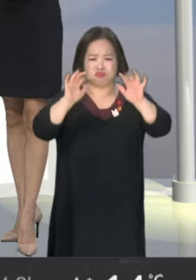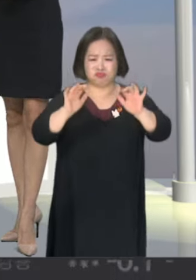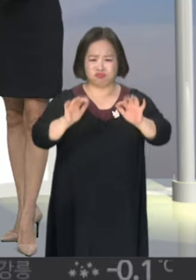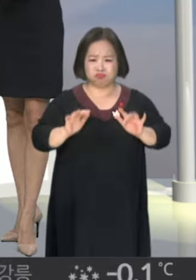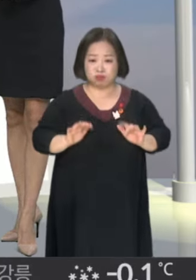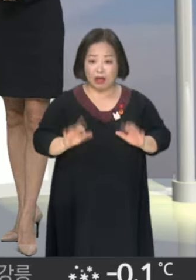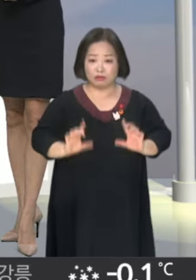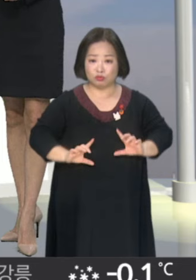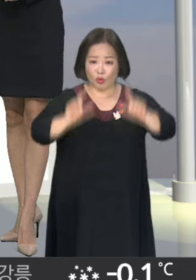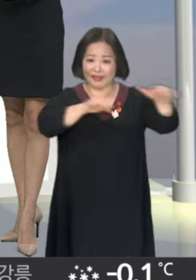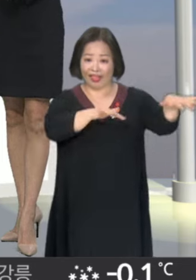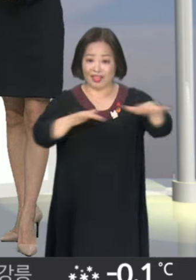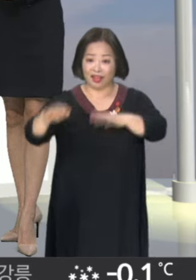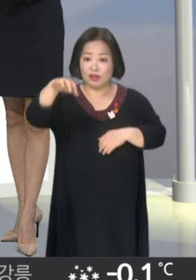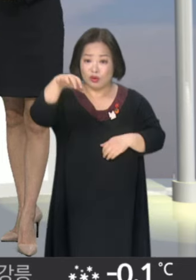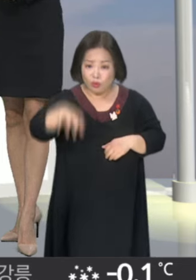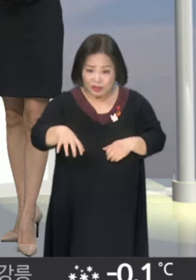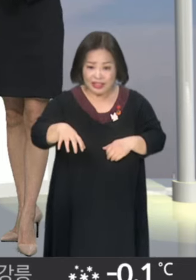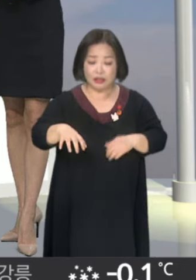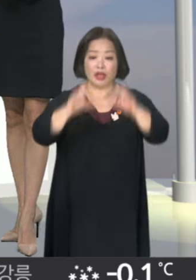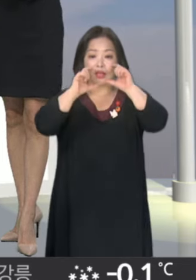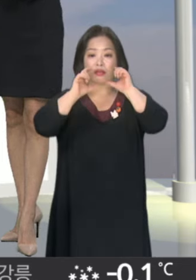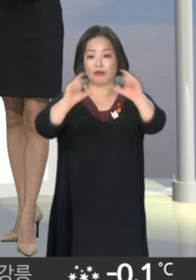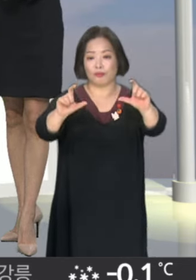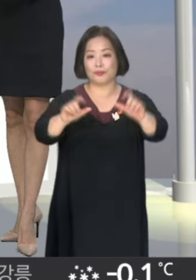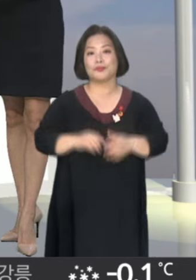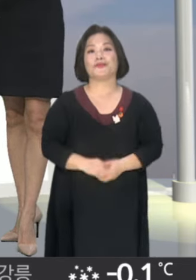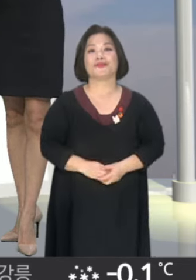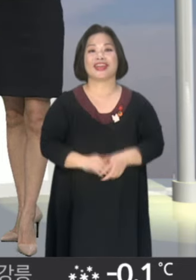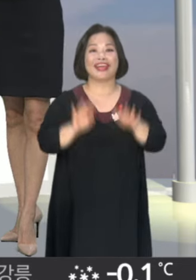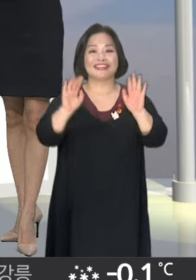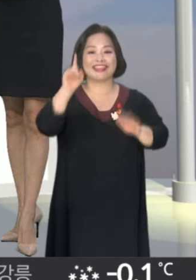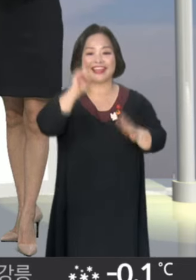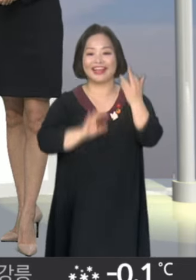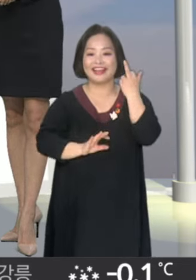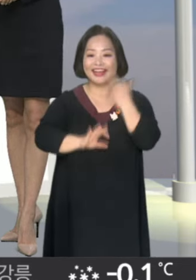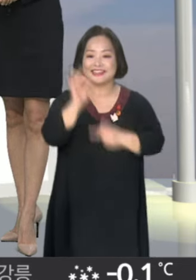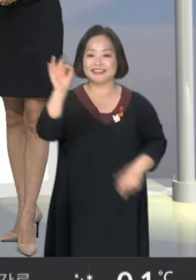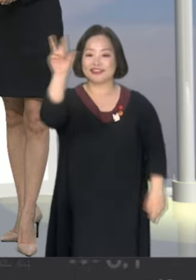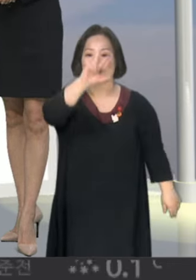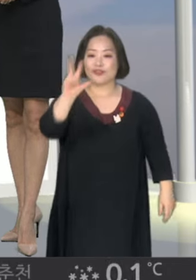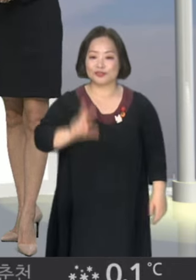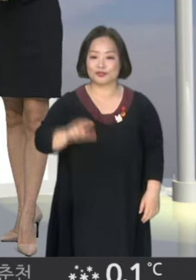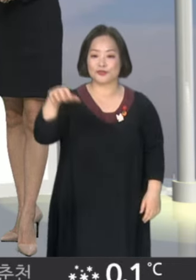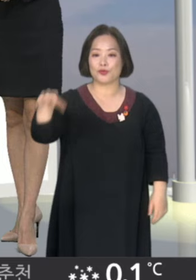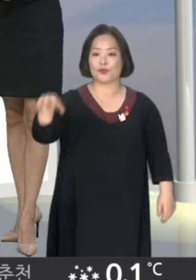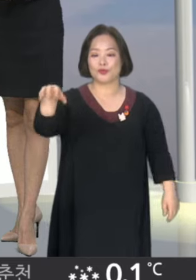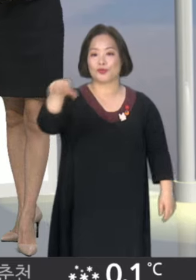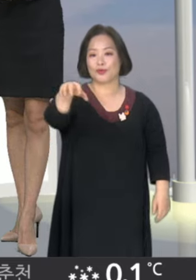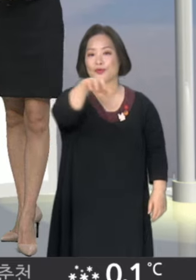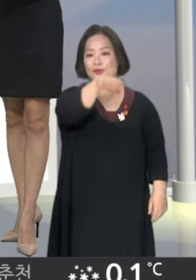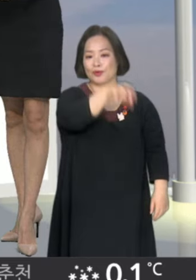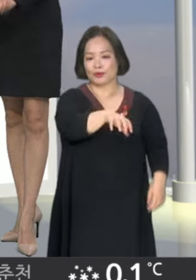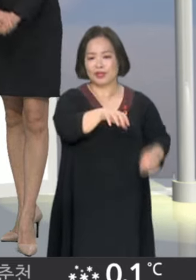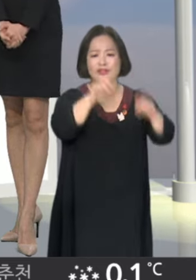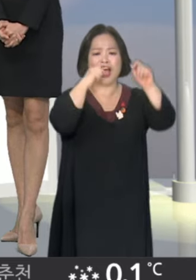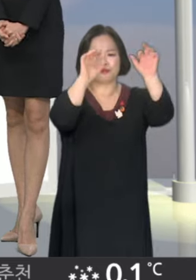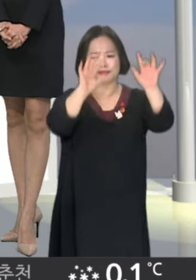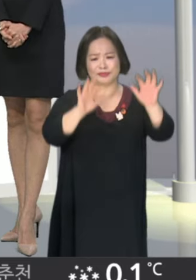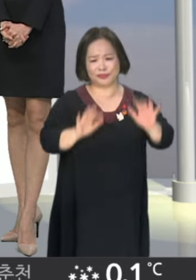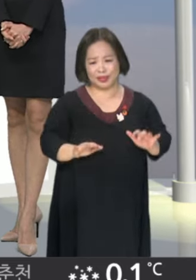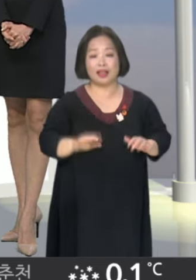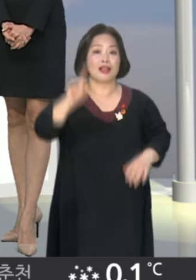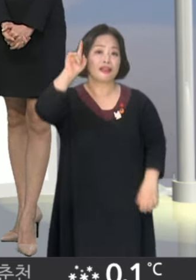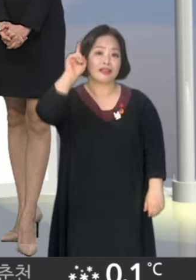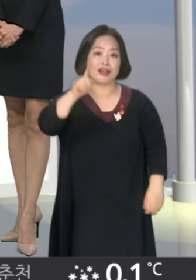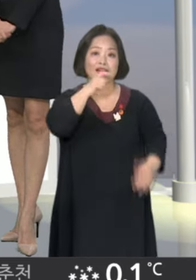있는 동해안 지역을 따라서는 대설 경보가 발효 중입니다. 내일 아침까지 전국 대부분 지역에 이어지겠는데요.